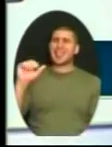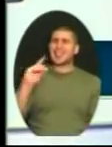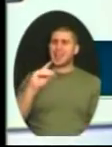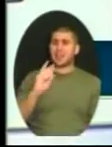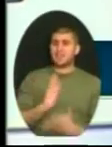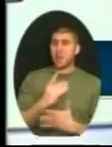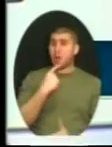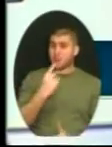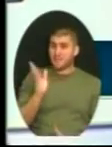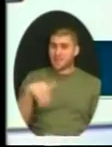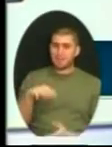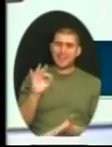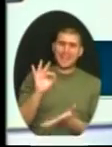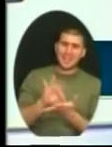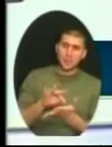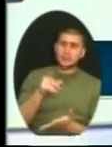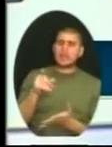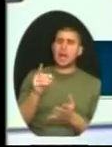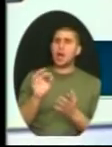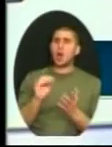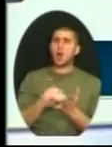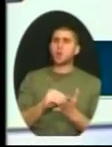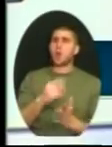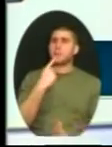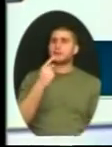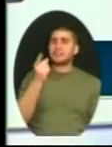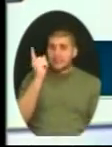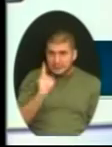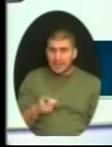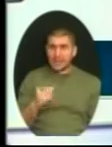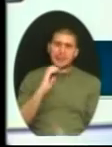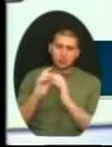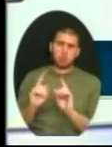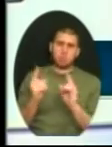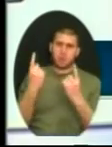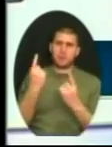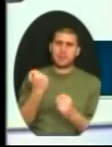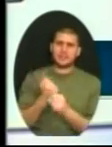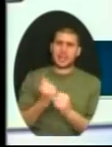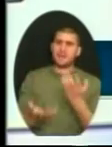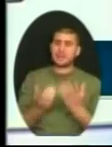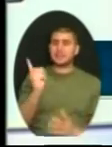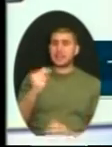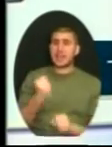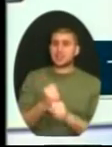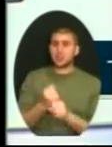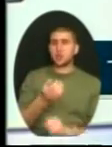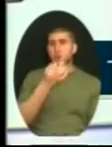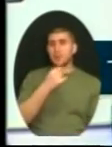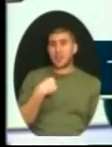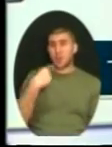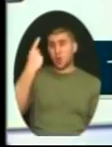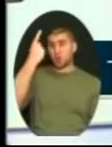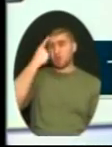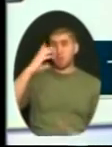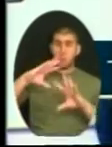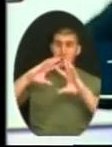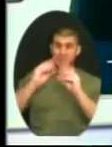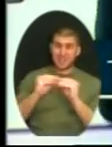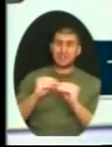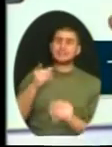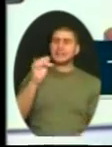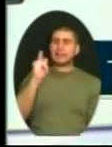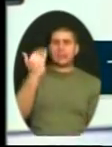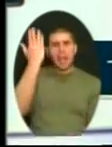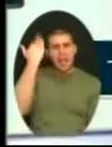כל הדברים שהוא אמר, וגם מבחינת העיתוי, זה עדיין לא אומר שלא צריך לצאת נכון. התקשורת. כלומר, בוא נבדיל רגע בין אוקיי. הדברים. צריך לעשות את זה יותר טוב. דרך אגב, אני חושב, באוברול,